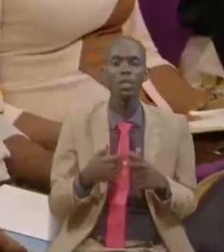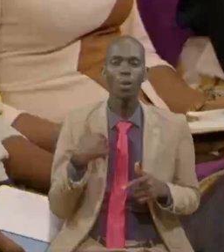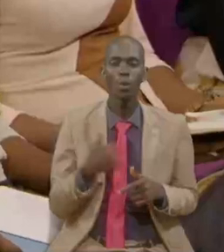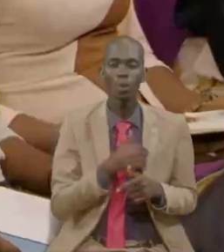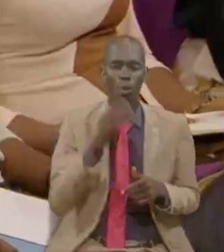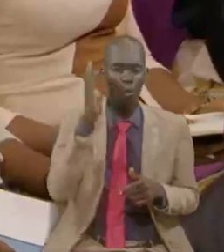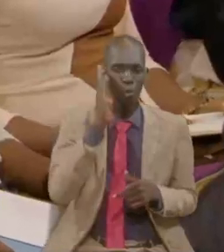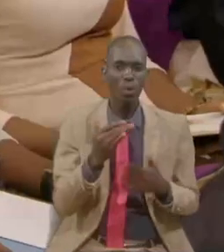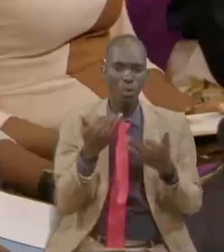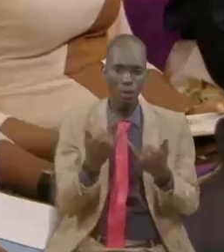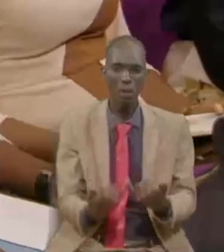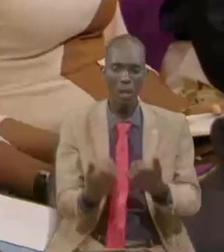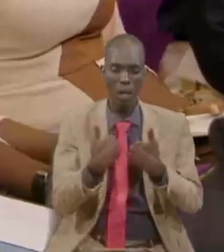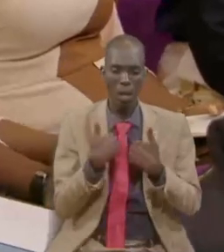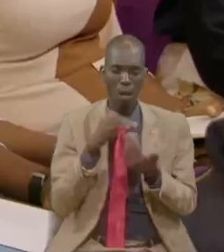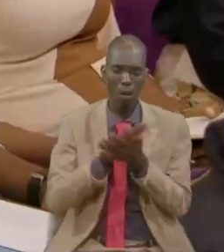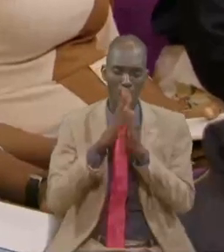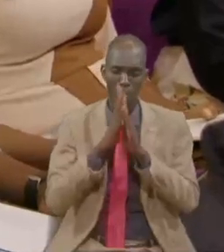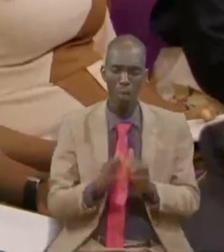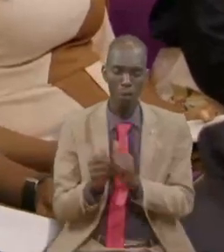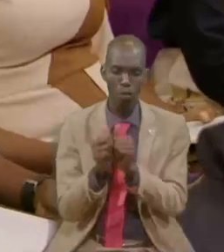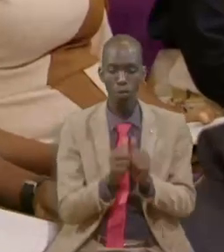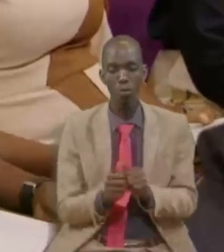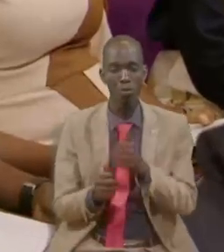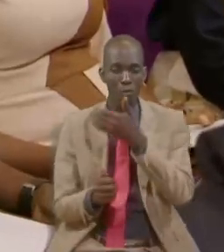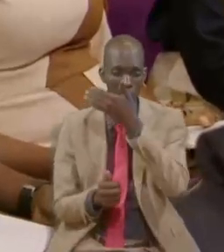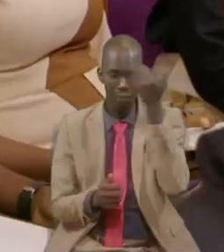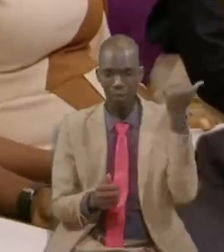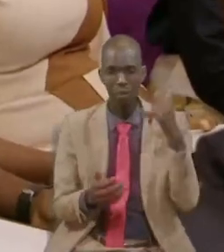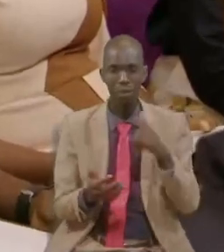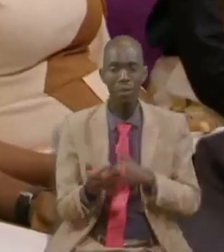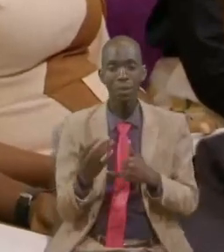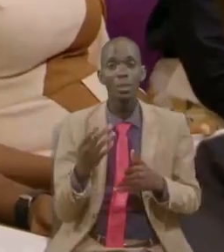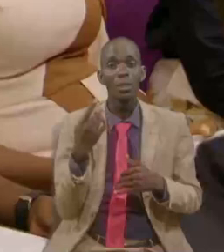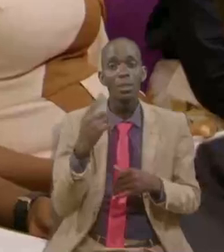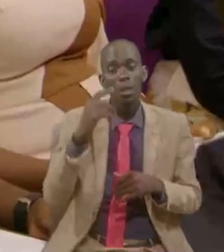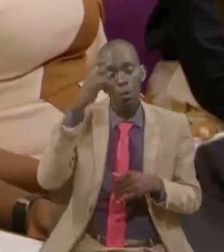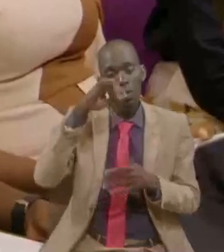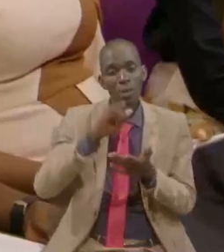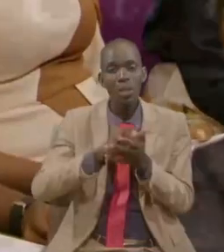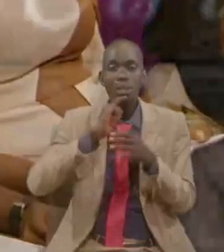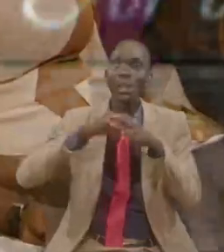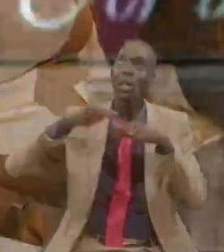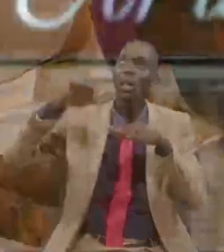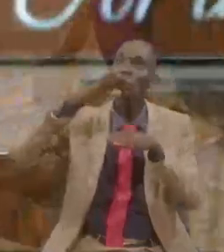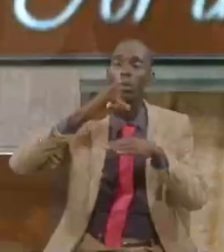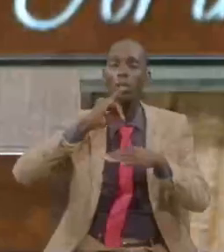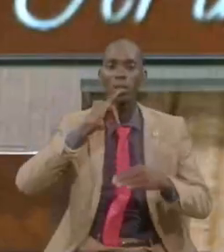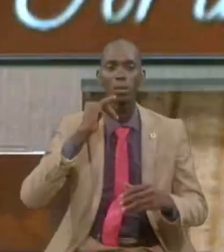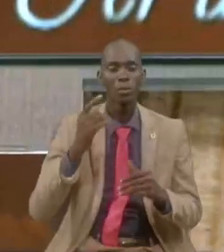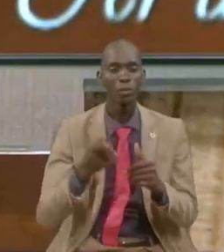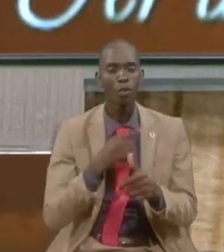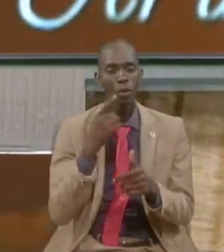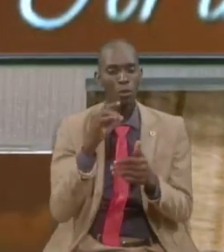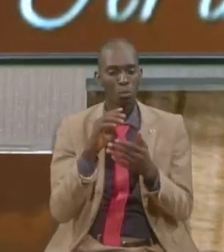serons en paix avec Dieu. Il faut oublier ce genre-là de sagesse-là. La sagesse d'en haut est premièrement